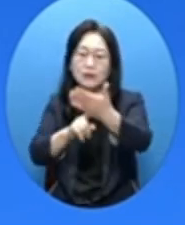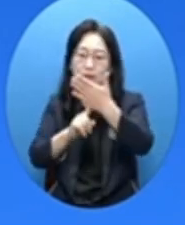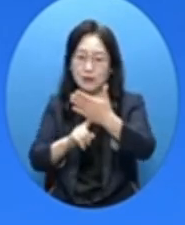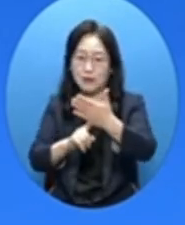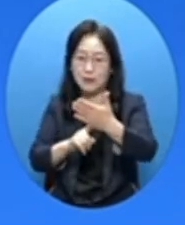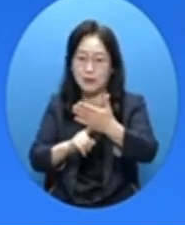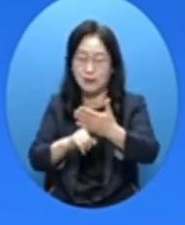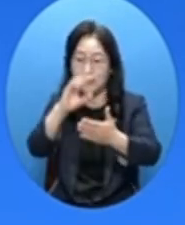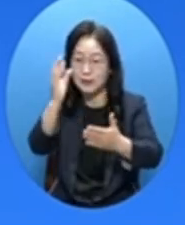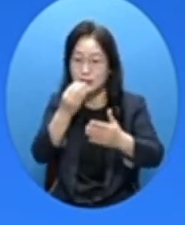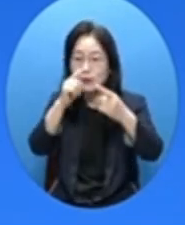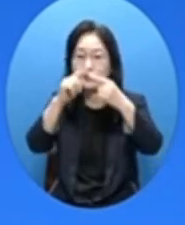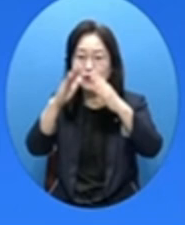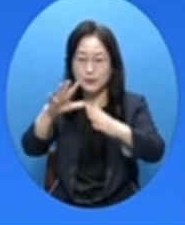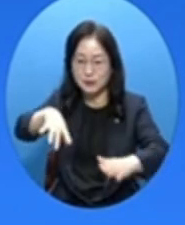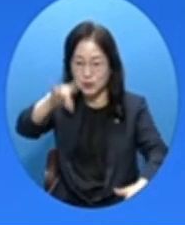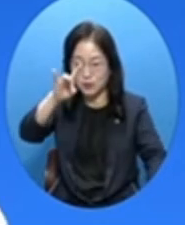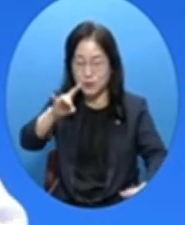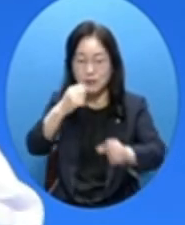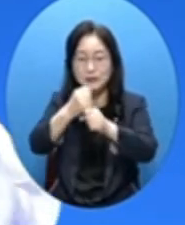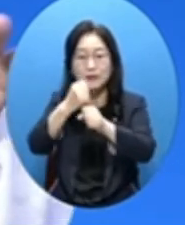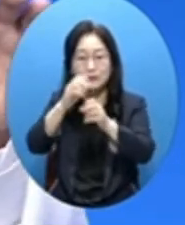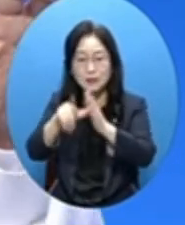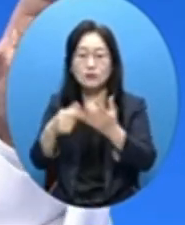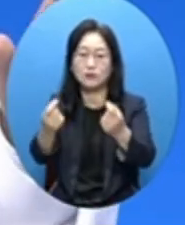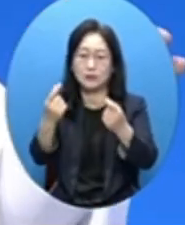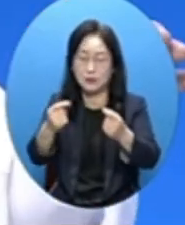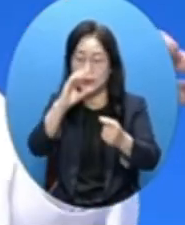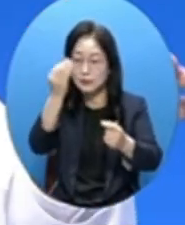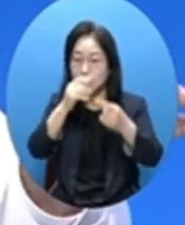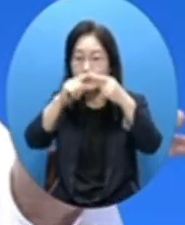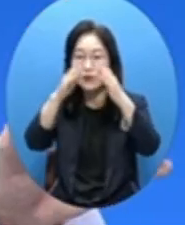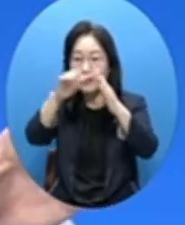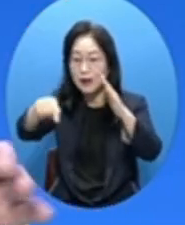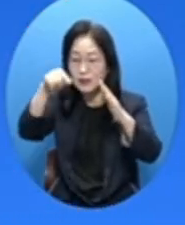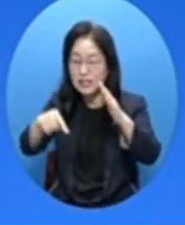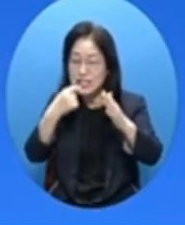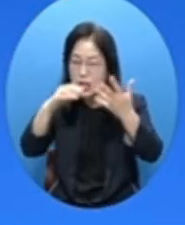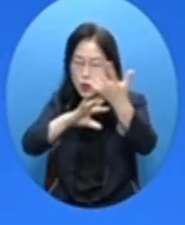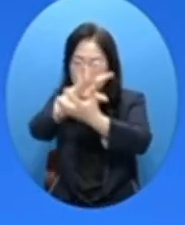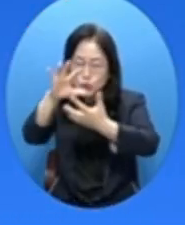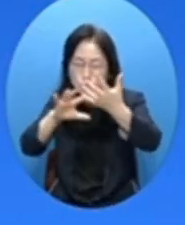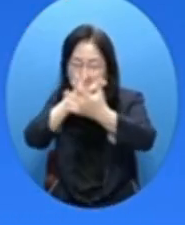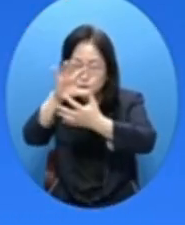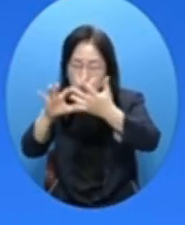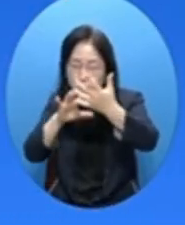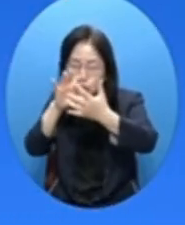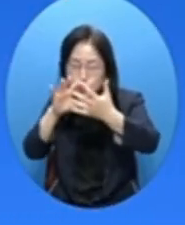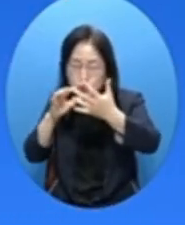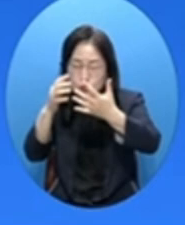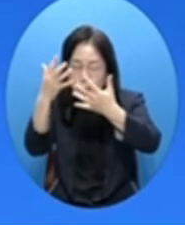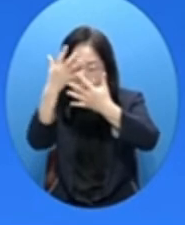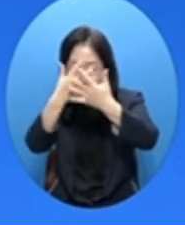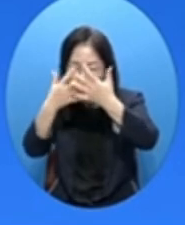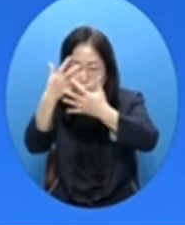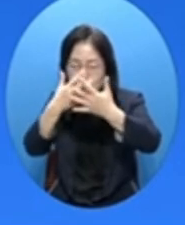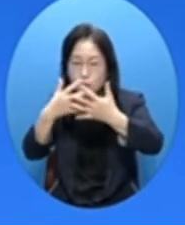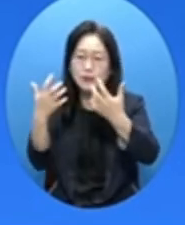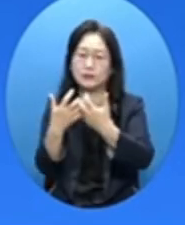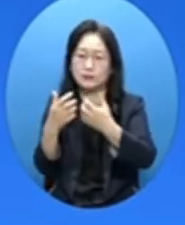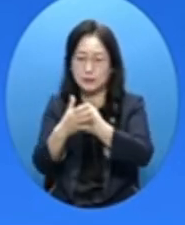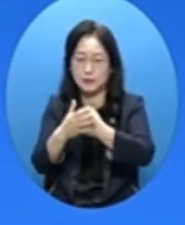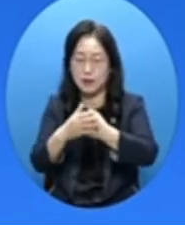성전을 처음 지었을 때도 성전 안에 구름이 가득해서 제자들이